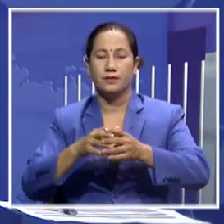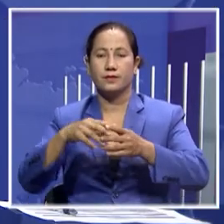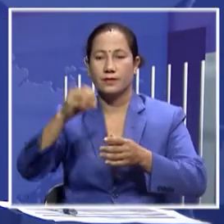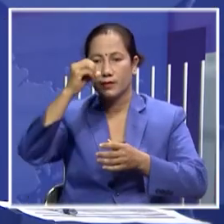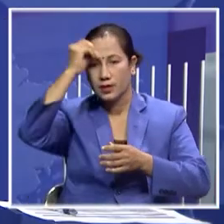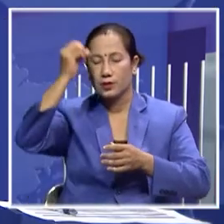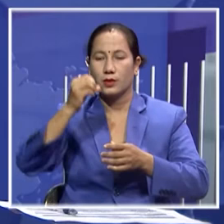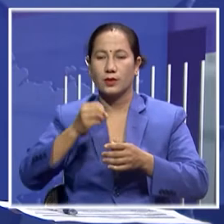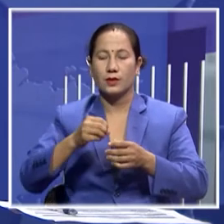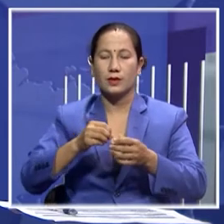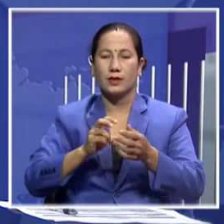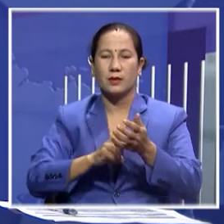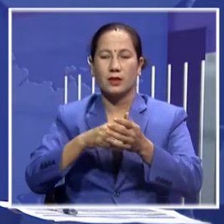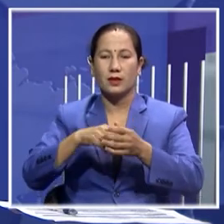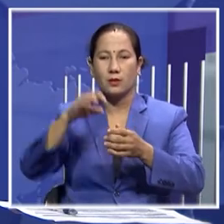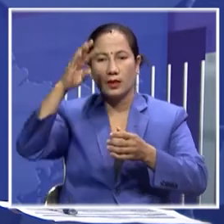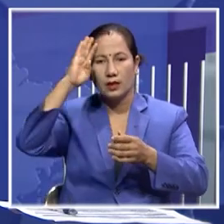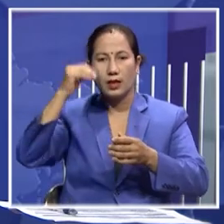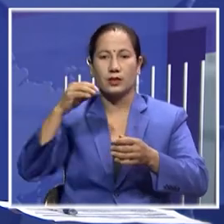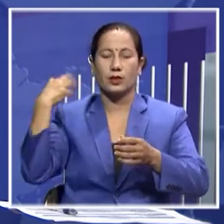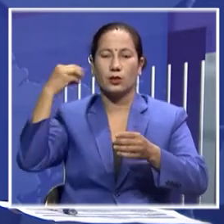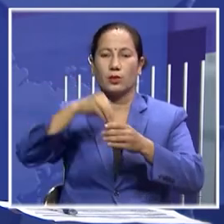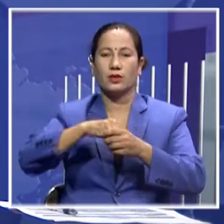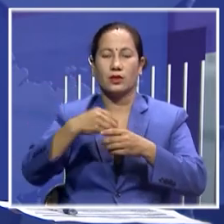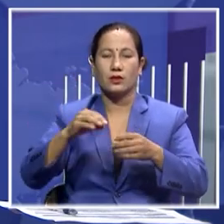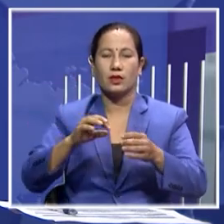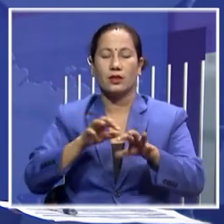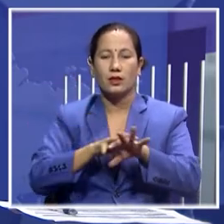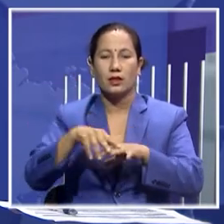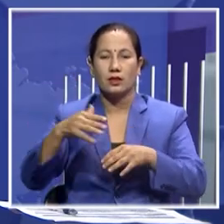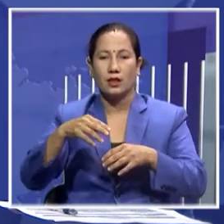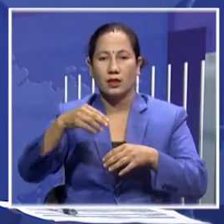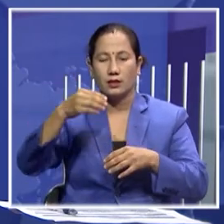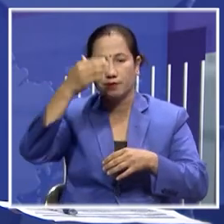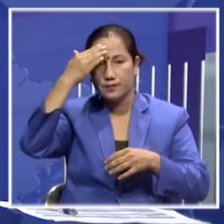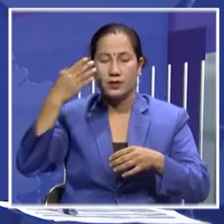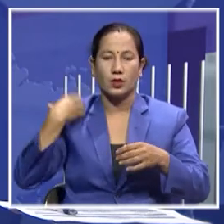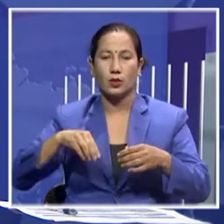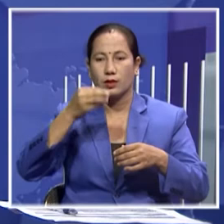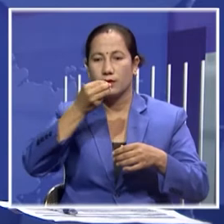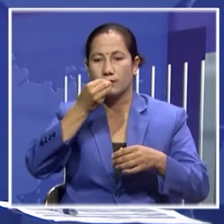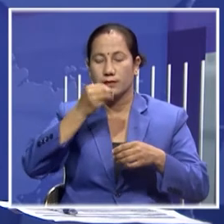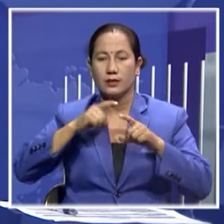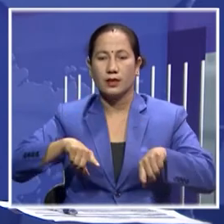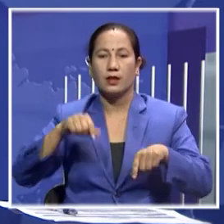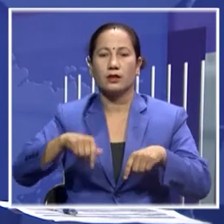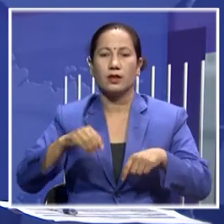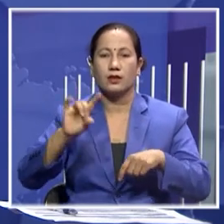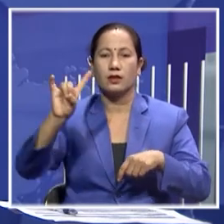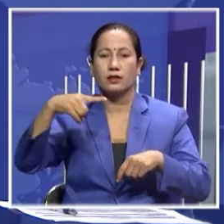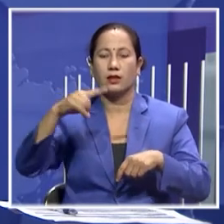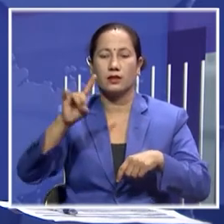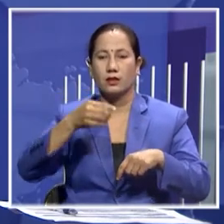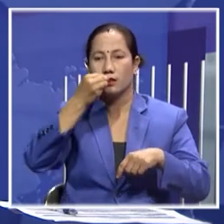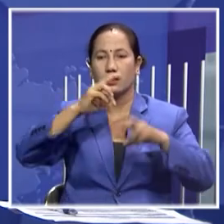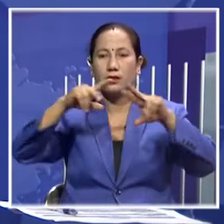सुदूरका विकट गाउँमा राज्यको उपस्थिति अझै पर्याप्त छैन, रोग र भोक अझै छ। झन्झन खाद्य सङ्कट